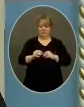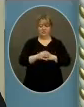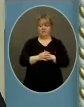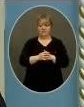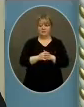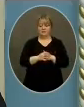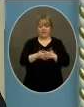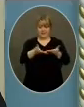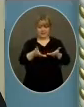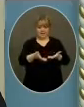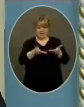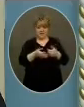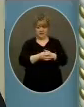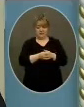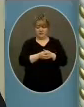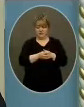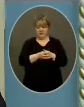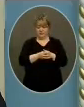Allez-y.